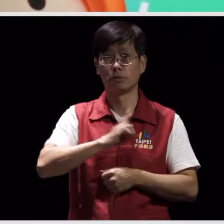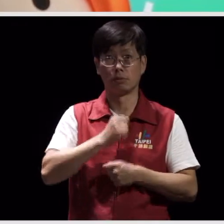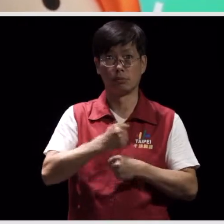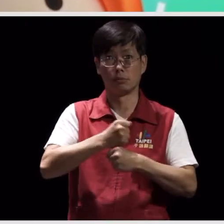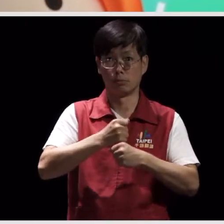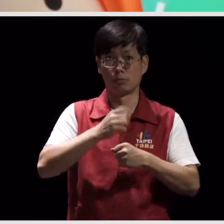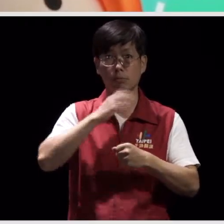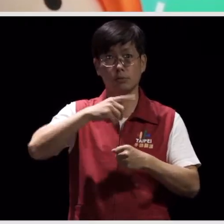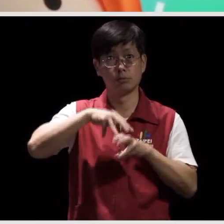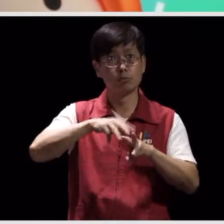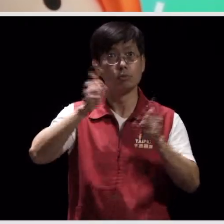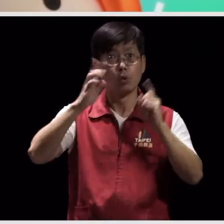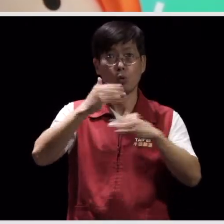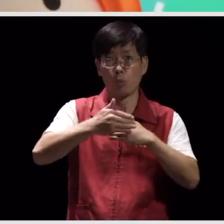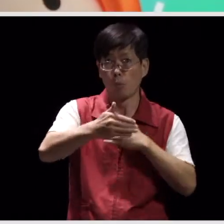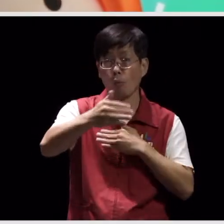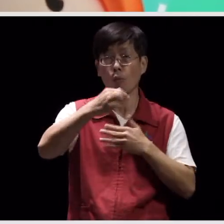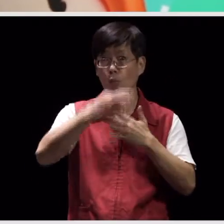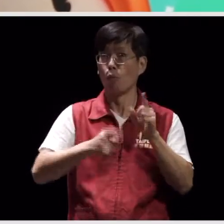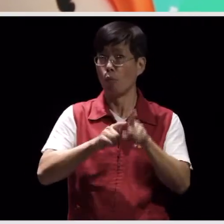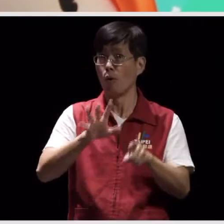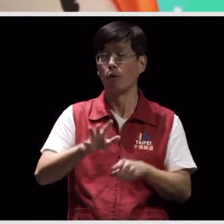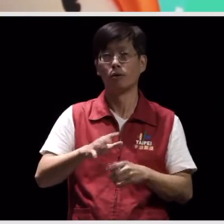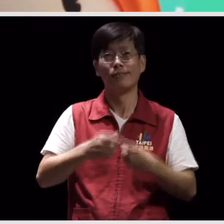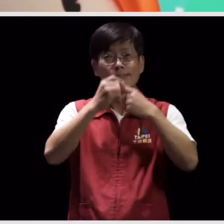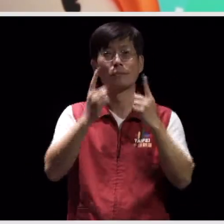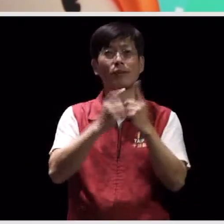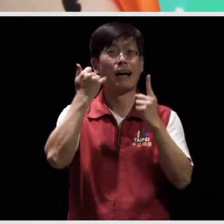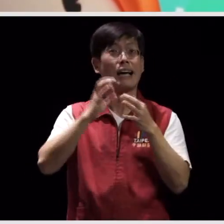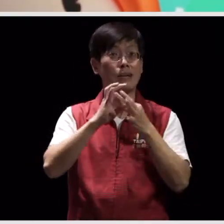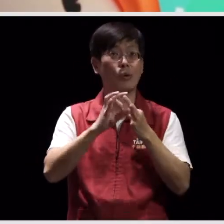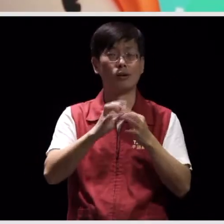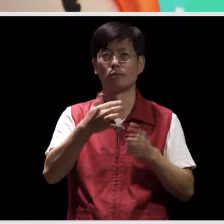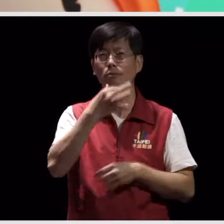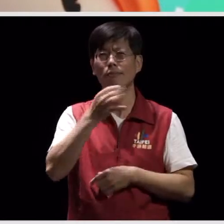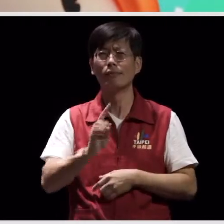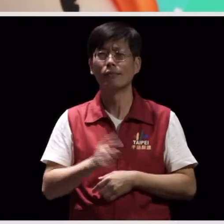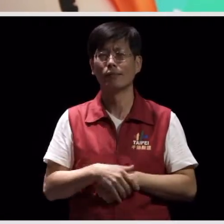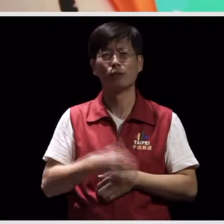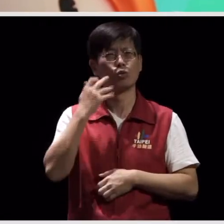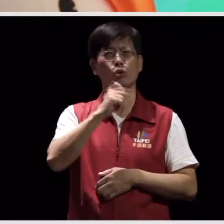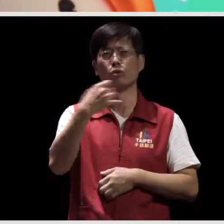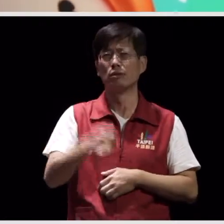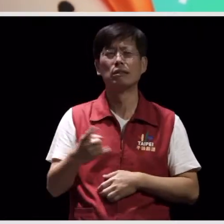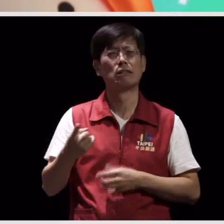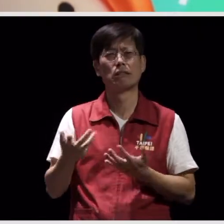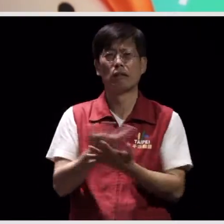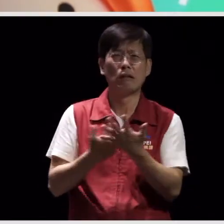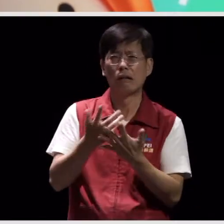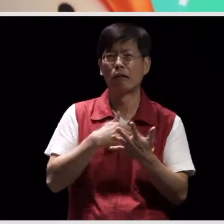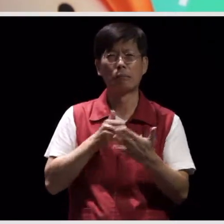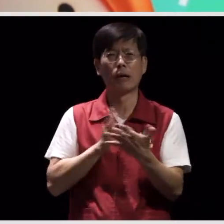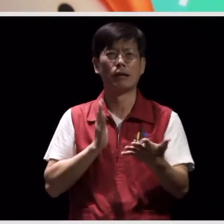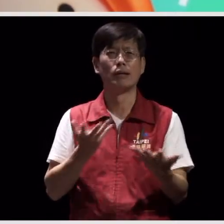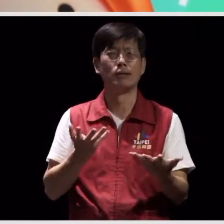可以有 SOP 的。出国会先遇到海关嘛，然后海关最怕，大家最怕说啊，如果英文不好没有办法过境，你知道